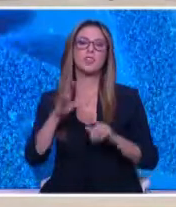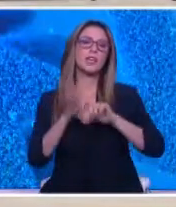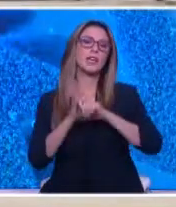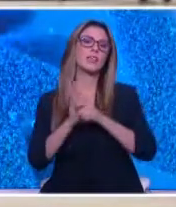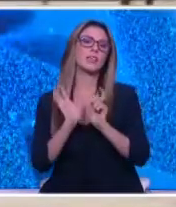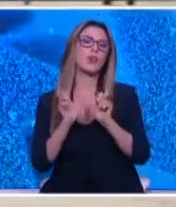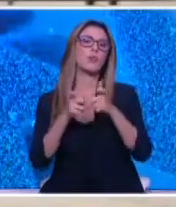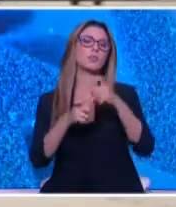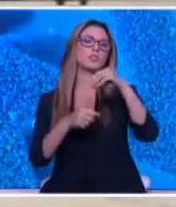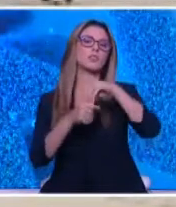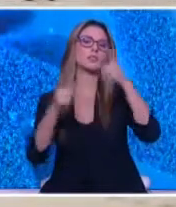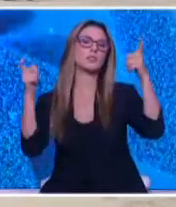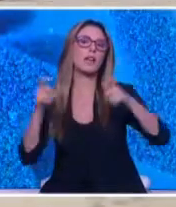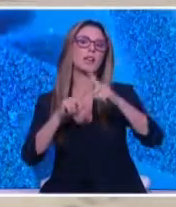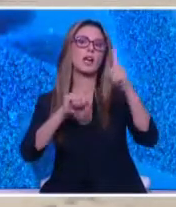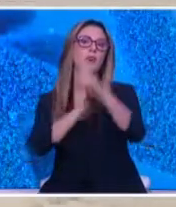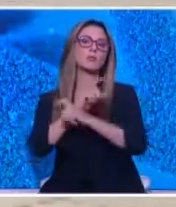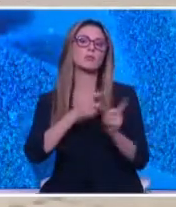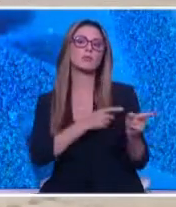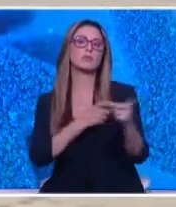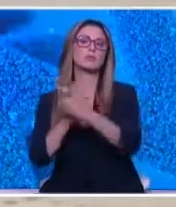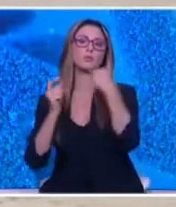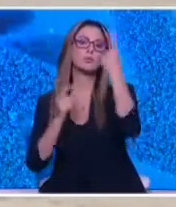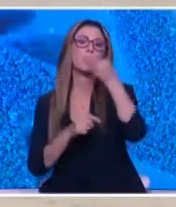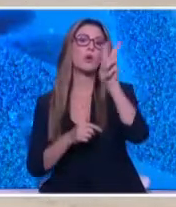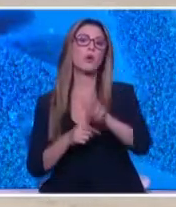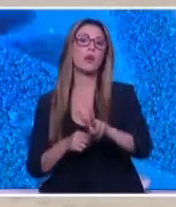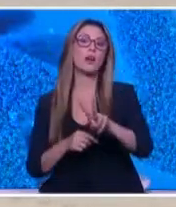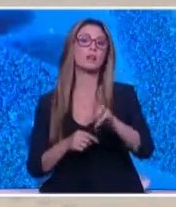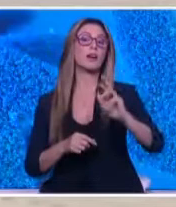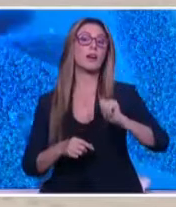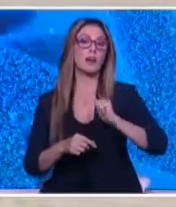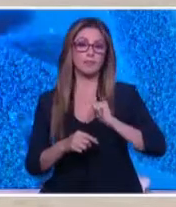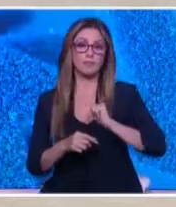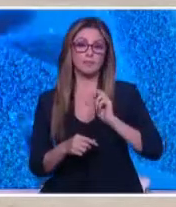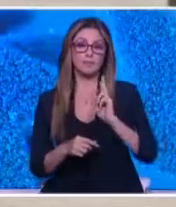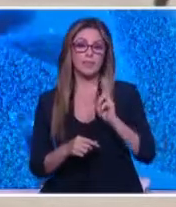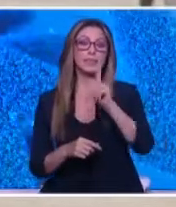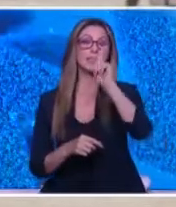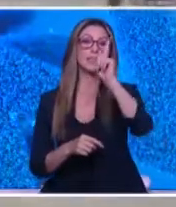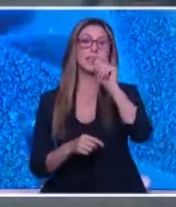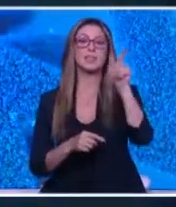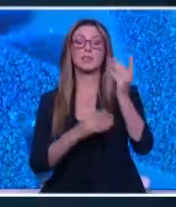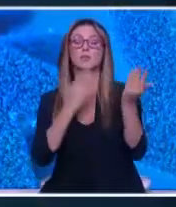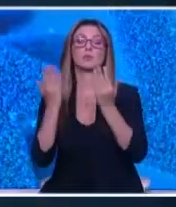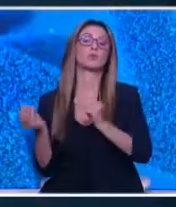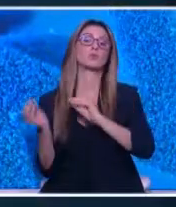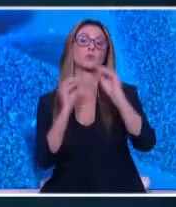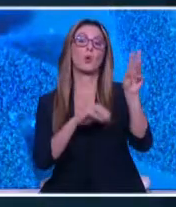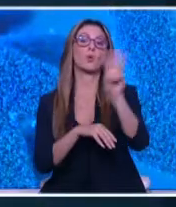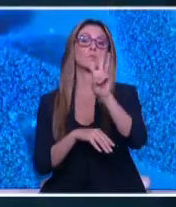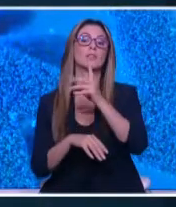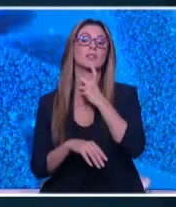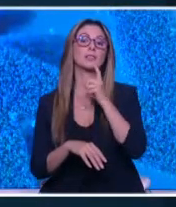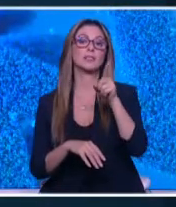Pençe Kilit Harekatı bölgesinde teröristlerin açtığı taciz ateşinde şehit olan Teğmen Ömer Bağra Siirt'te törenle uğurlandı. 30 yaşındaki